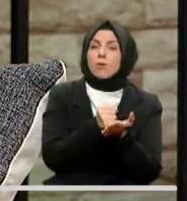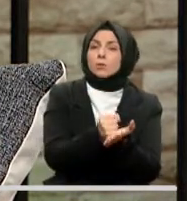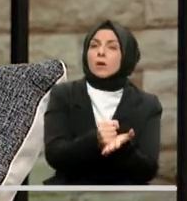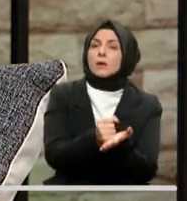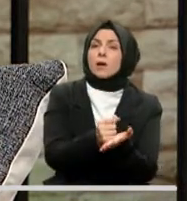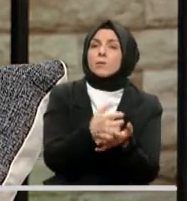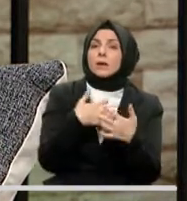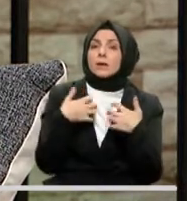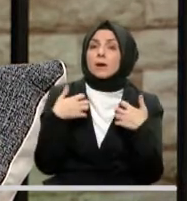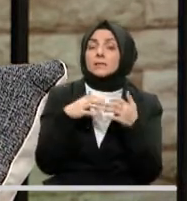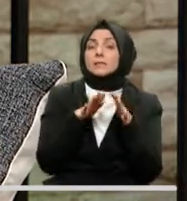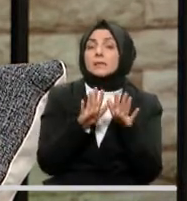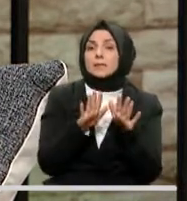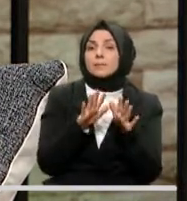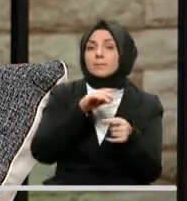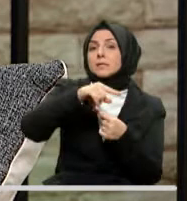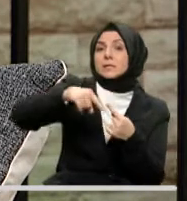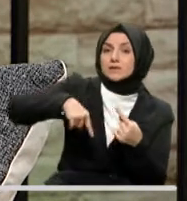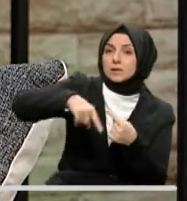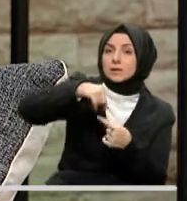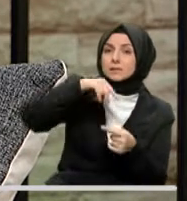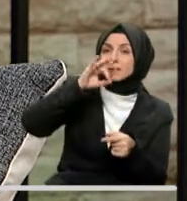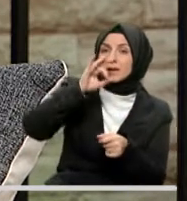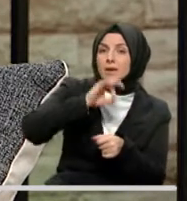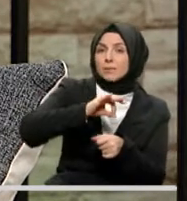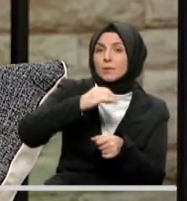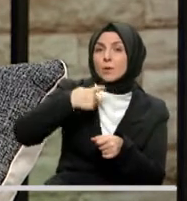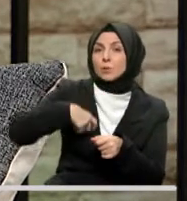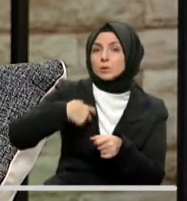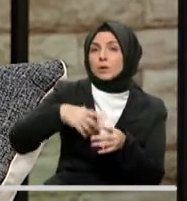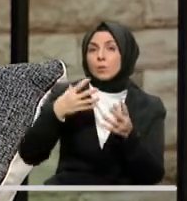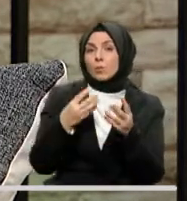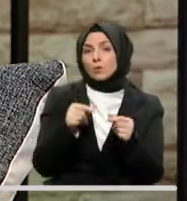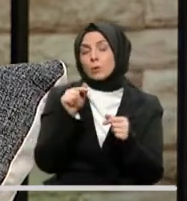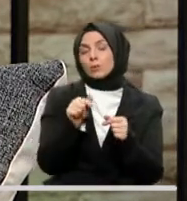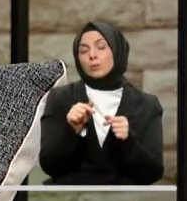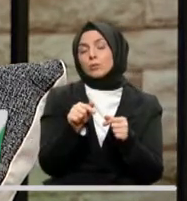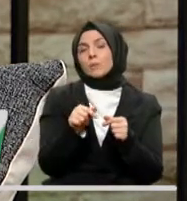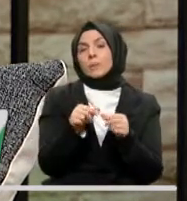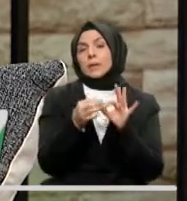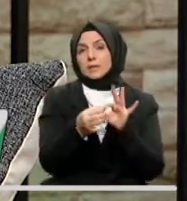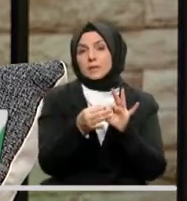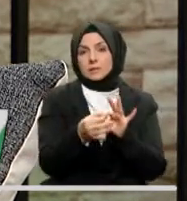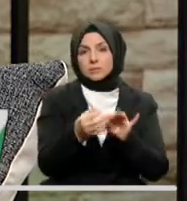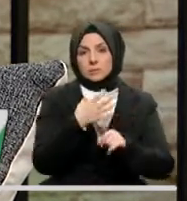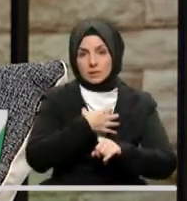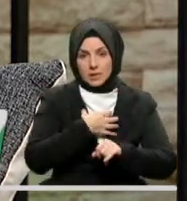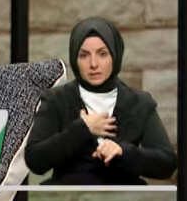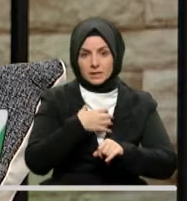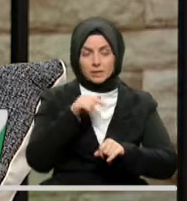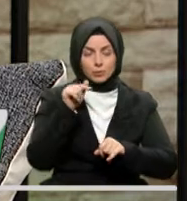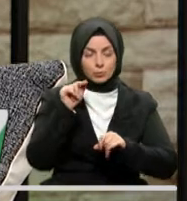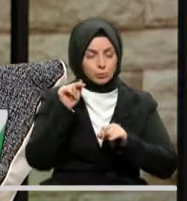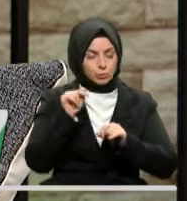algısında oldukları için çevrelerinde de hep özel ki bu ikili ilişkilerde hakikaten kendilerine o duyguyu kanıtlayacak